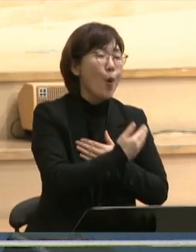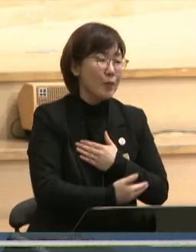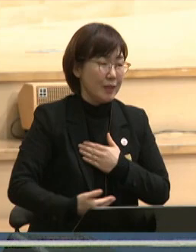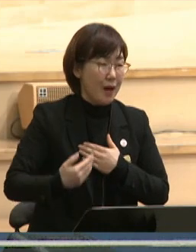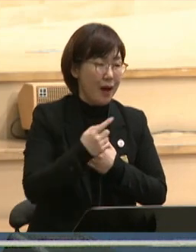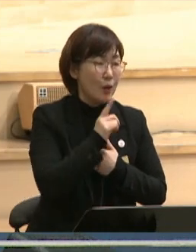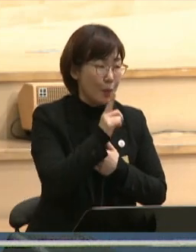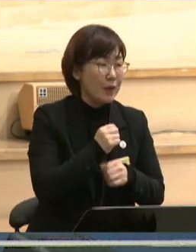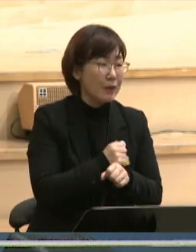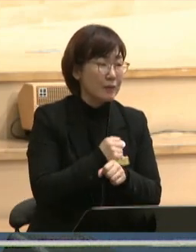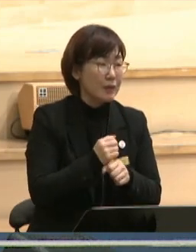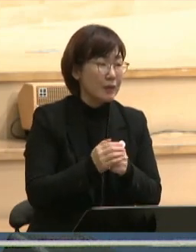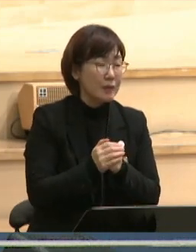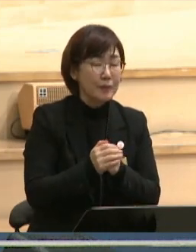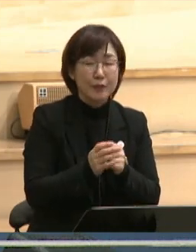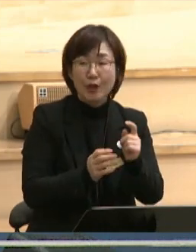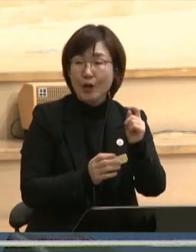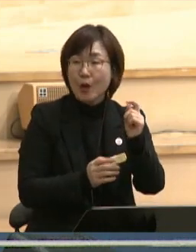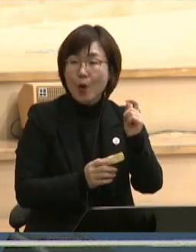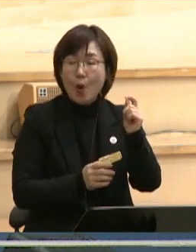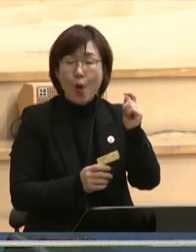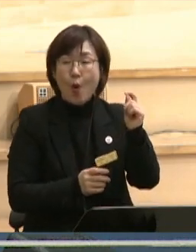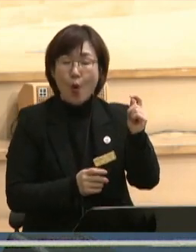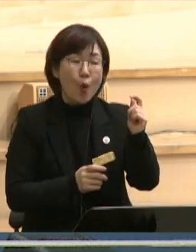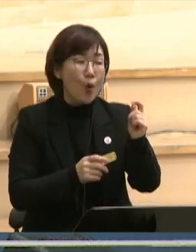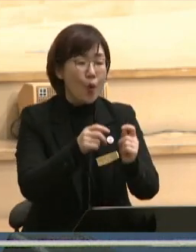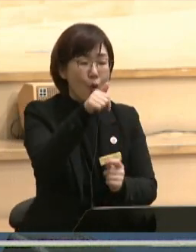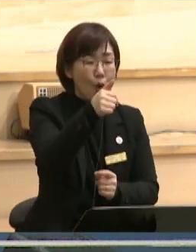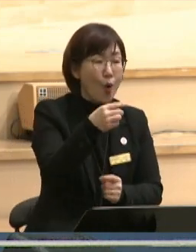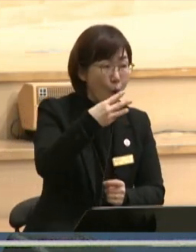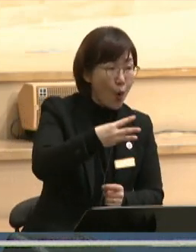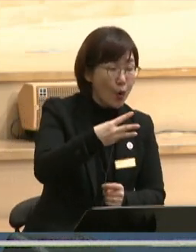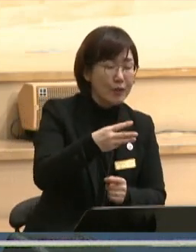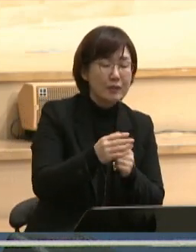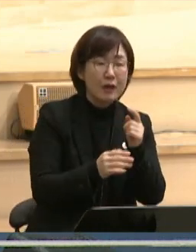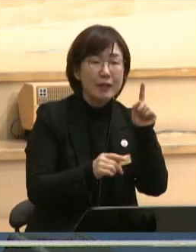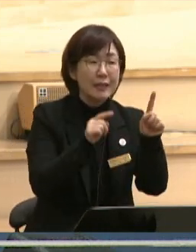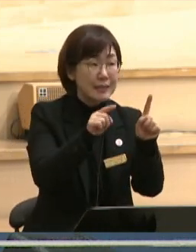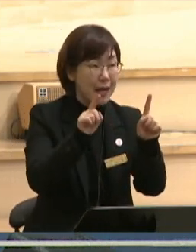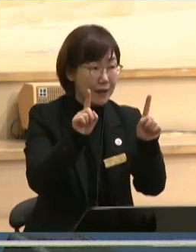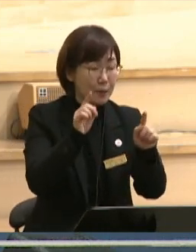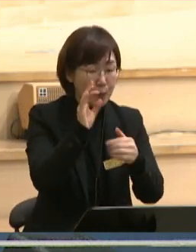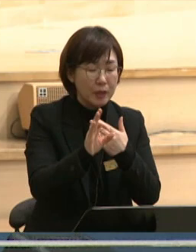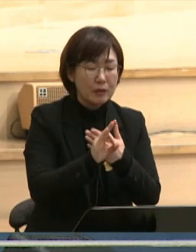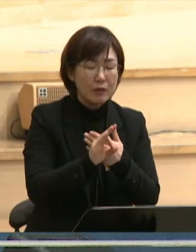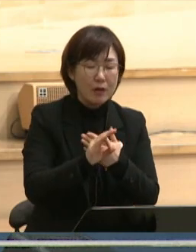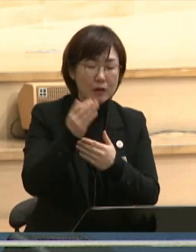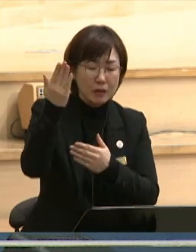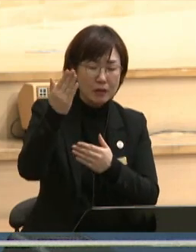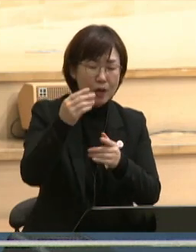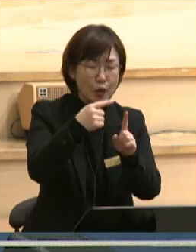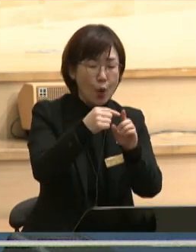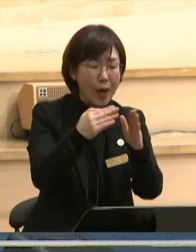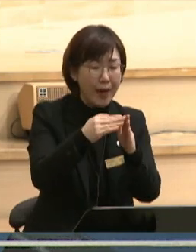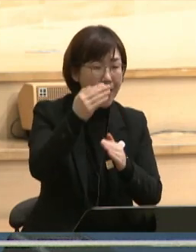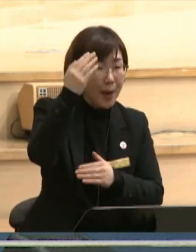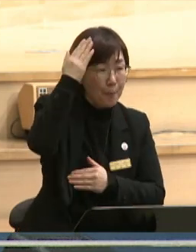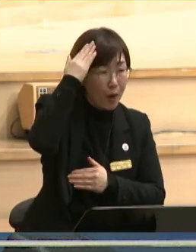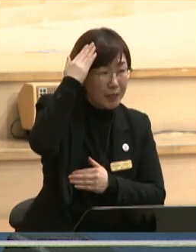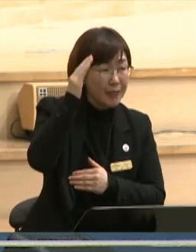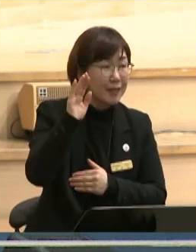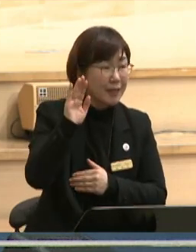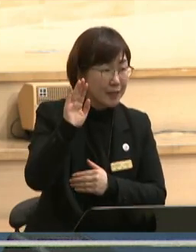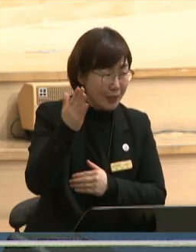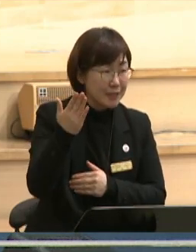합니다 골로새서 1장 18절도 보면 그는 예수님은 몸인 교회에 머리시다라고 이야기를 합니다 자